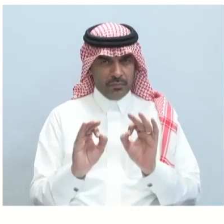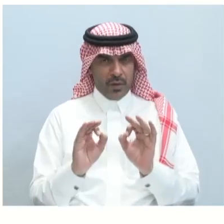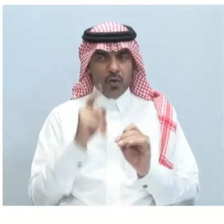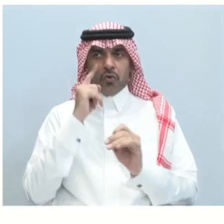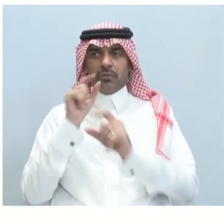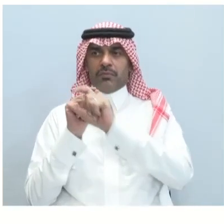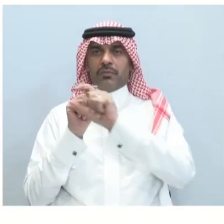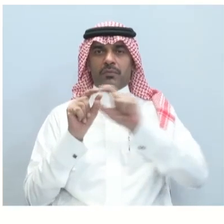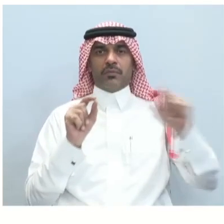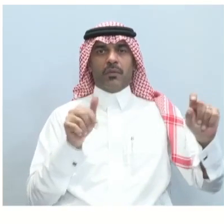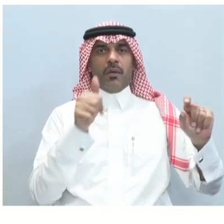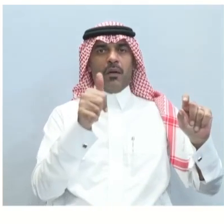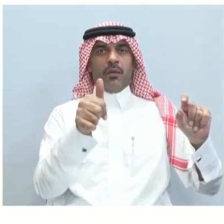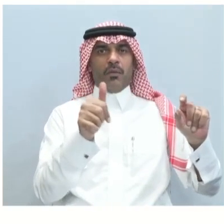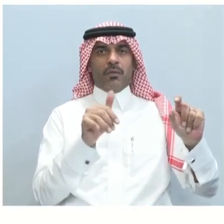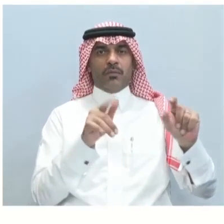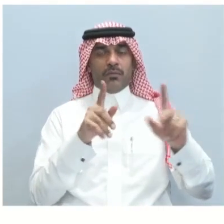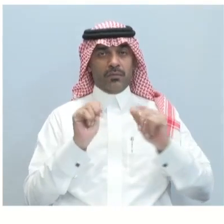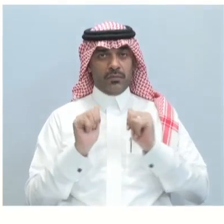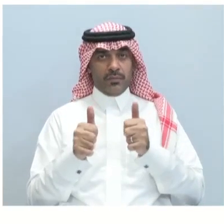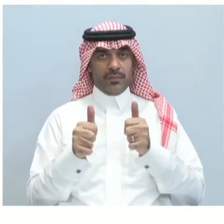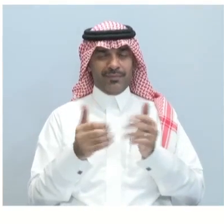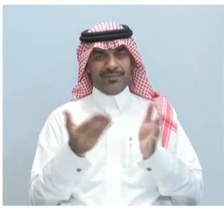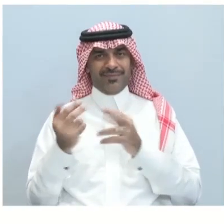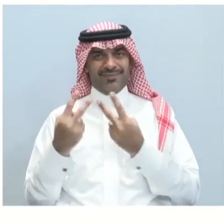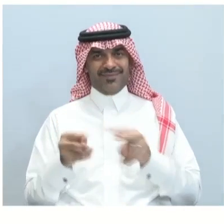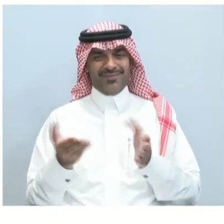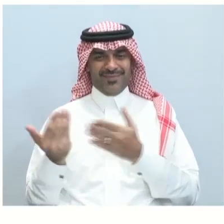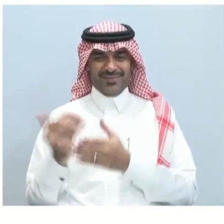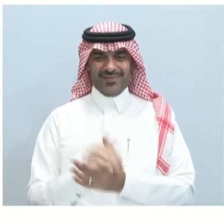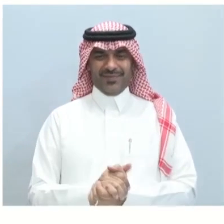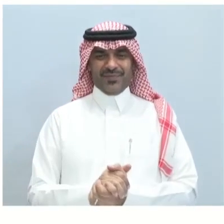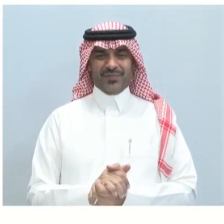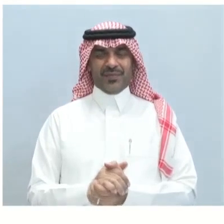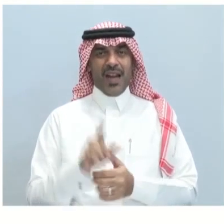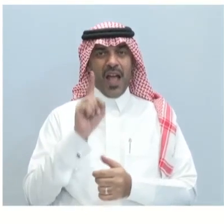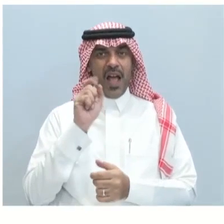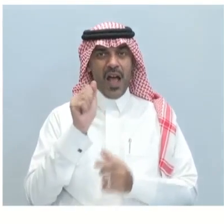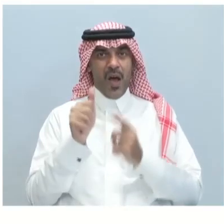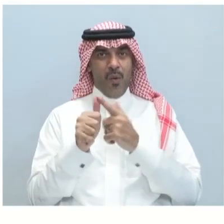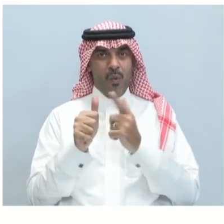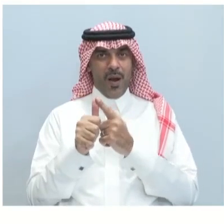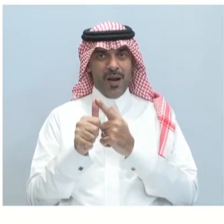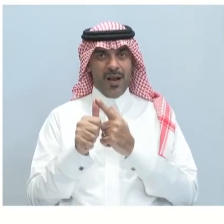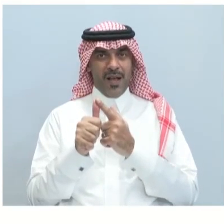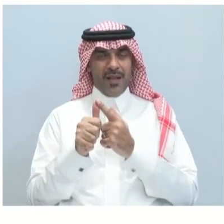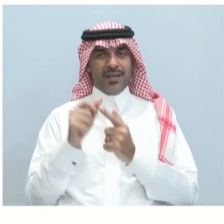هل انتم مستعدين نبدا سويا الكلمه الاولى درسنا